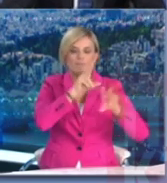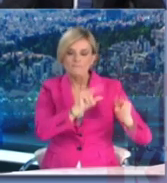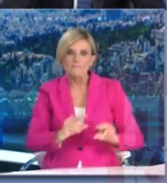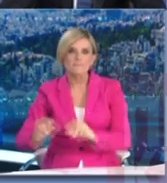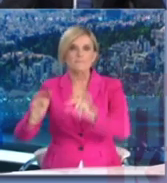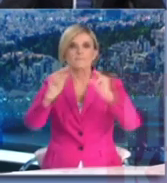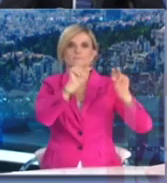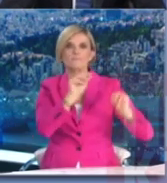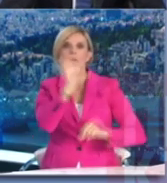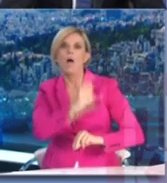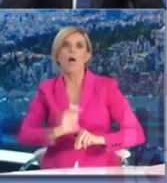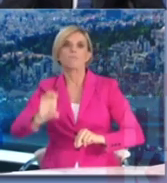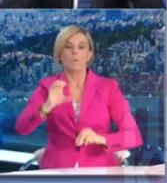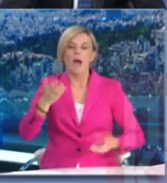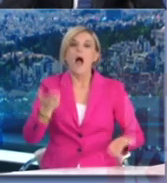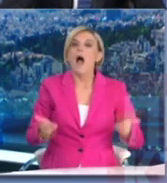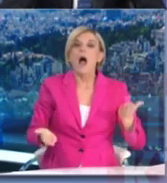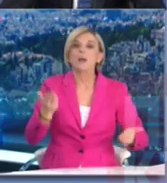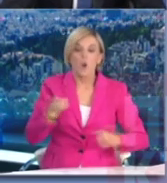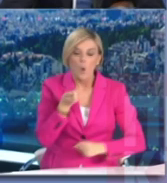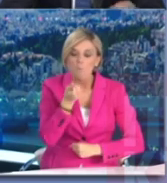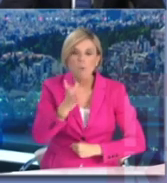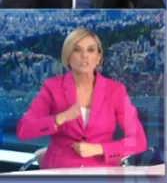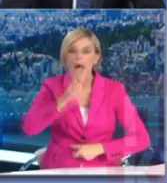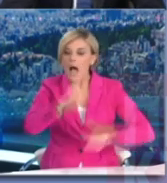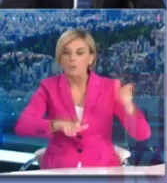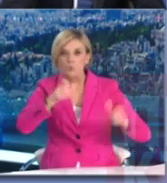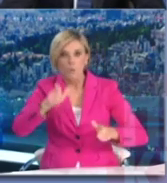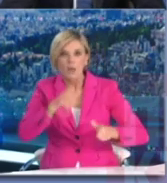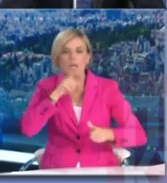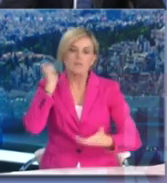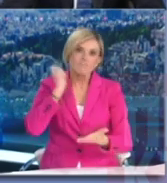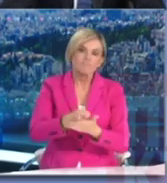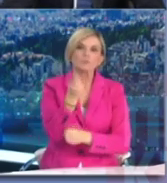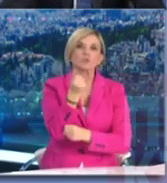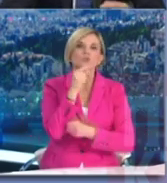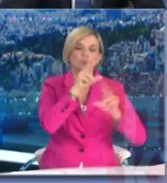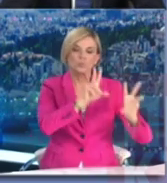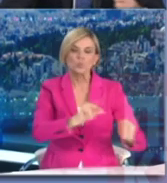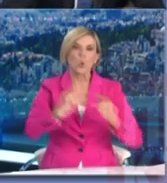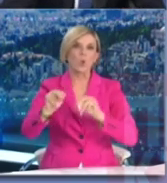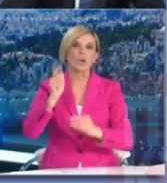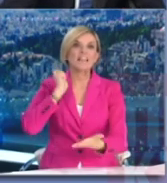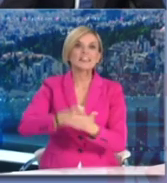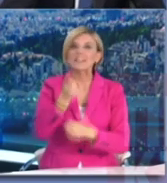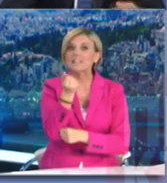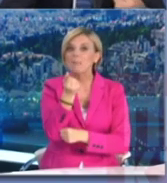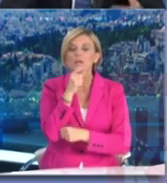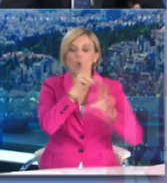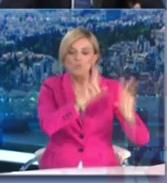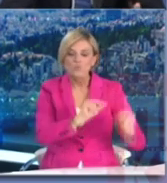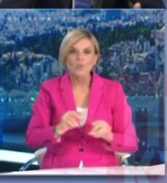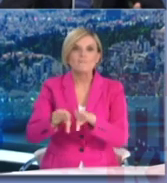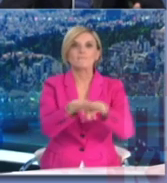αναλογία εμβολίων ανάλογα με τον πληθυσμό για την κάθε χώρα και στην ίδια τιμή του εμβολίου για την κάθε χώρα. Στην τιμή συμβάλλει και